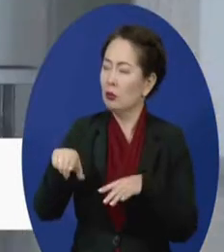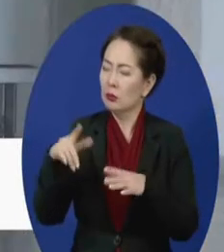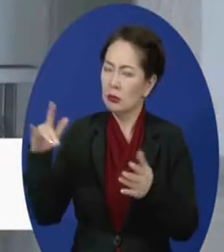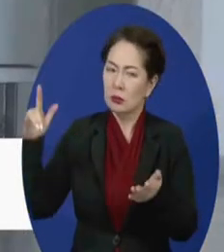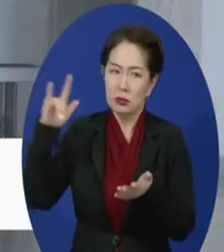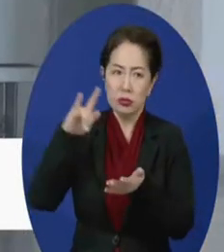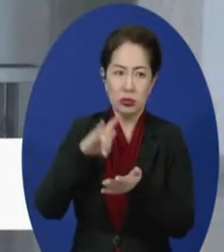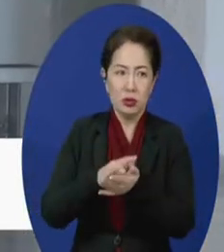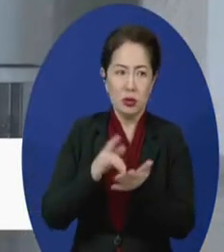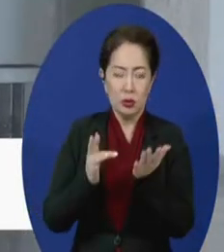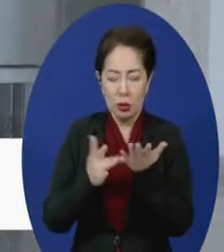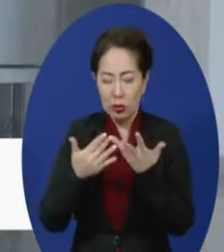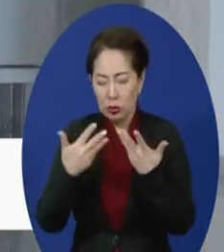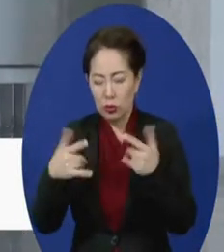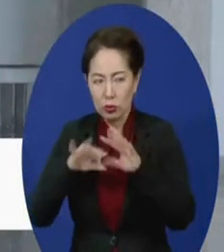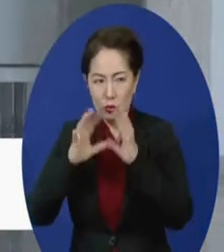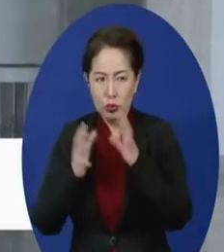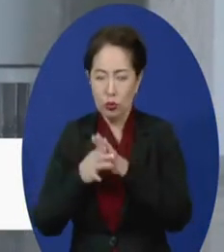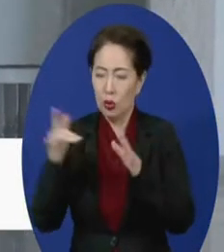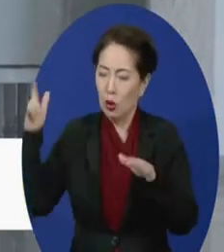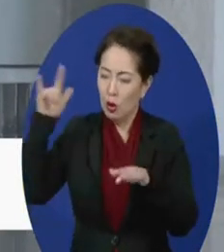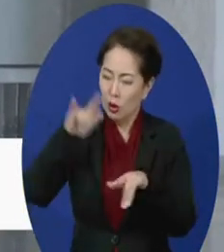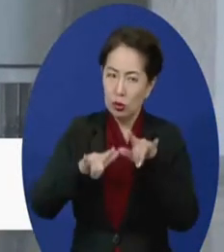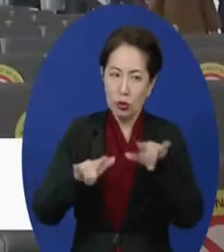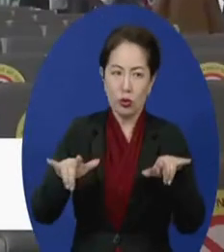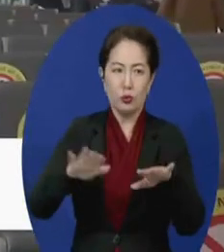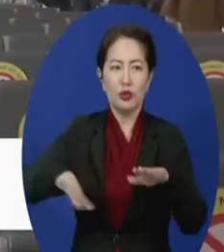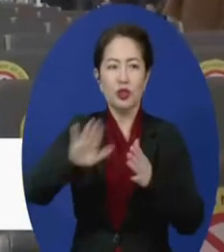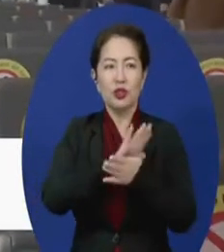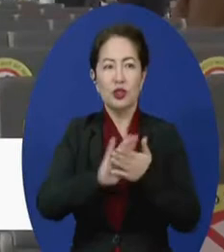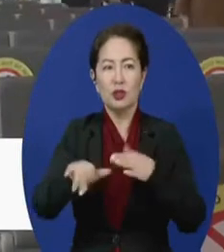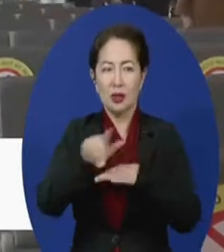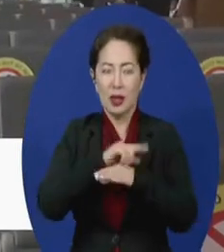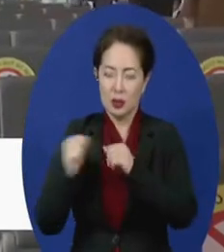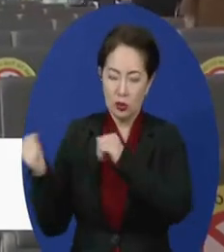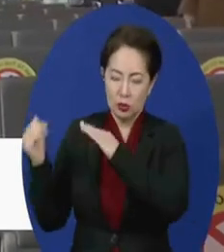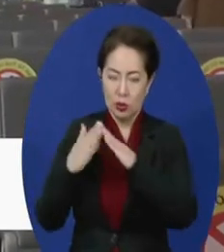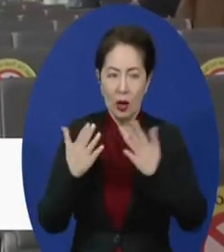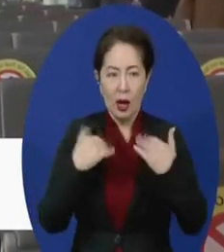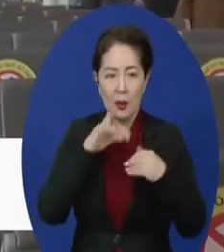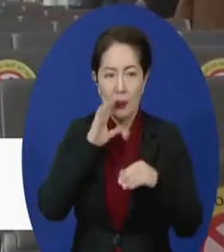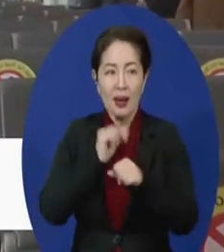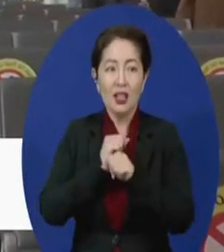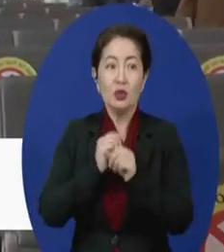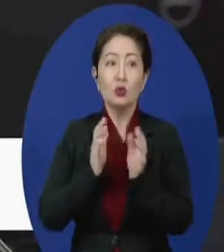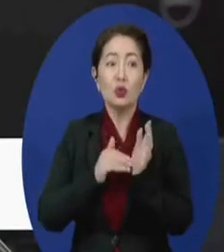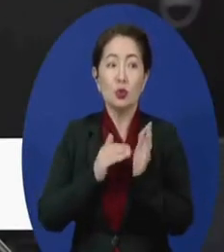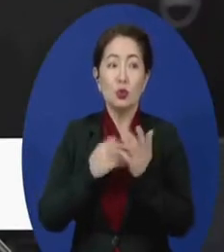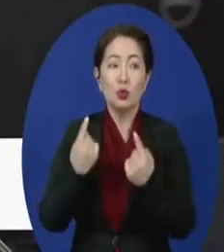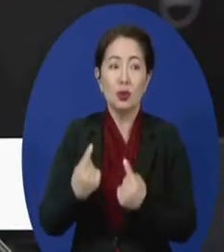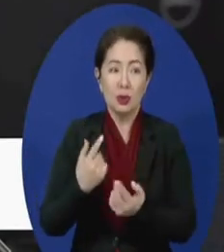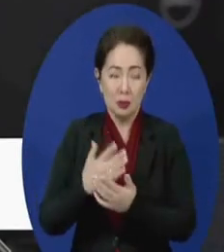онгоцны буудлаас шаардлагатай техник тоног төхөөрөмж онгоцнууд хөшгийн хөндийн шин нисэх буудалд шилжүүлж авчрах ажил үлдсэн байна.